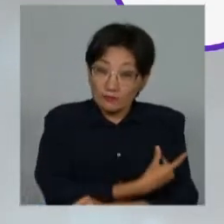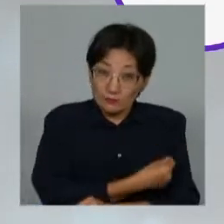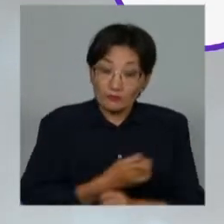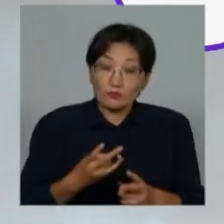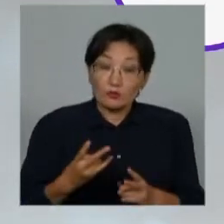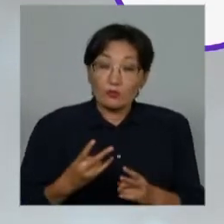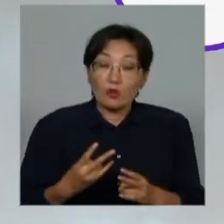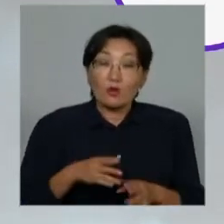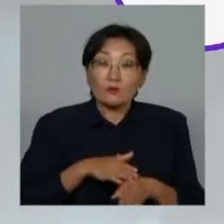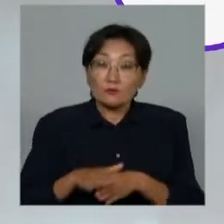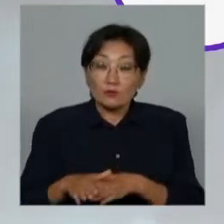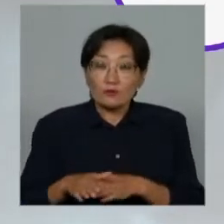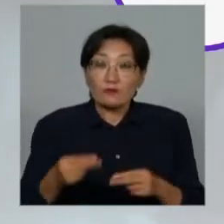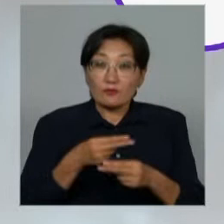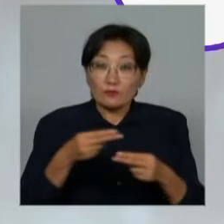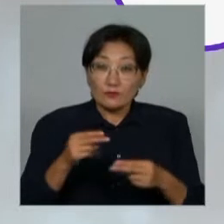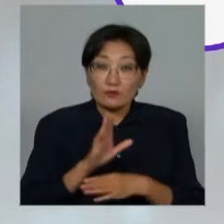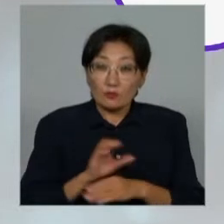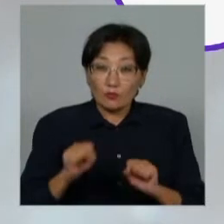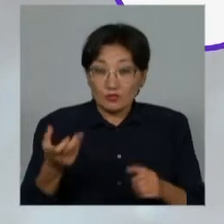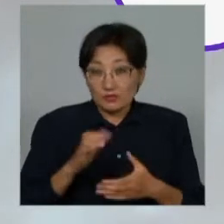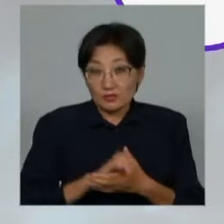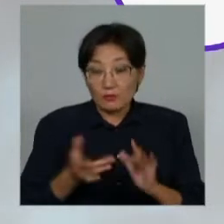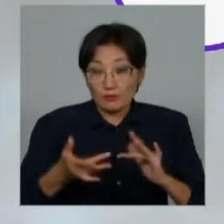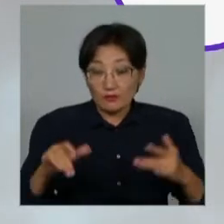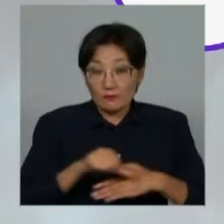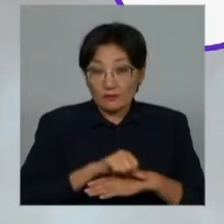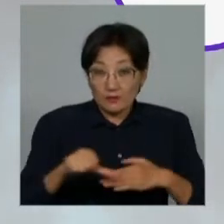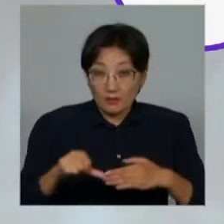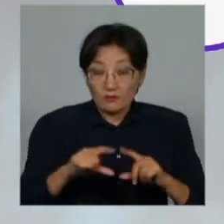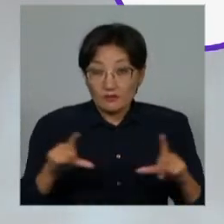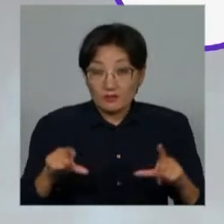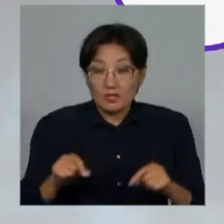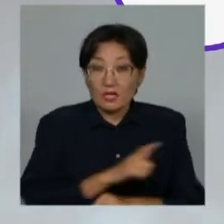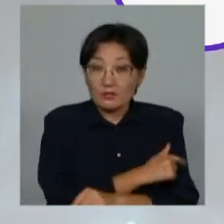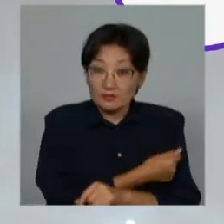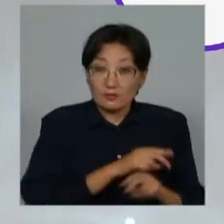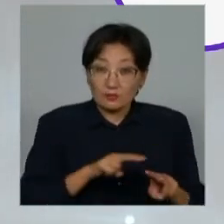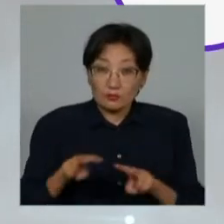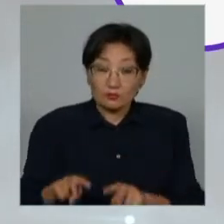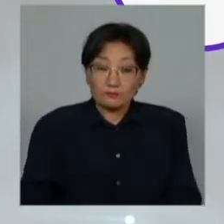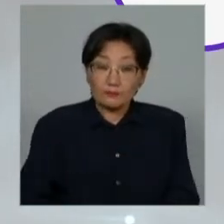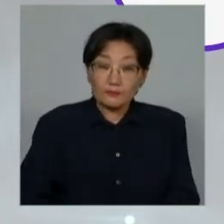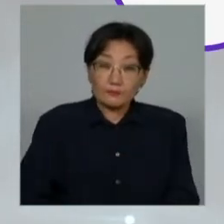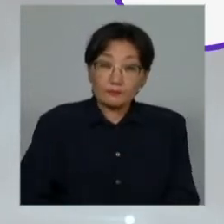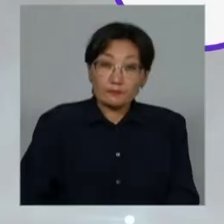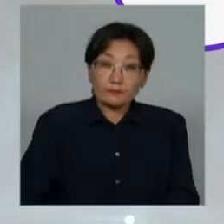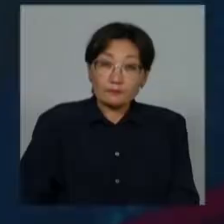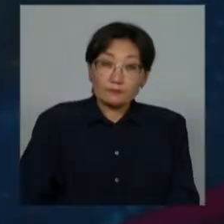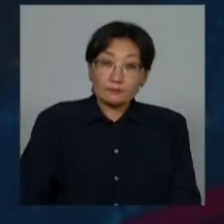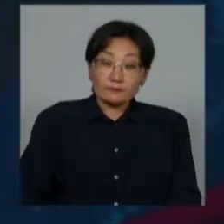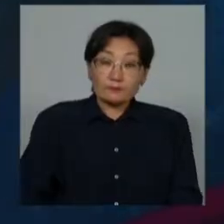прививку. С полным текстом постановления можно ознакомиться на сайте Департамента санэпидконтроля.